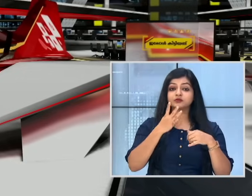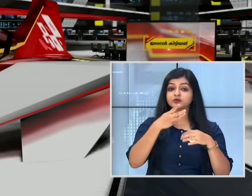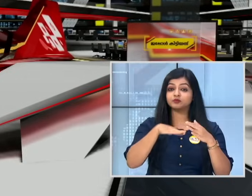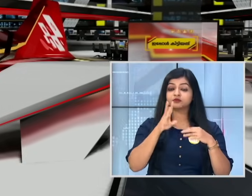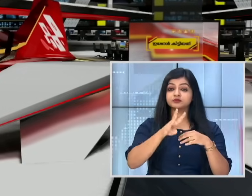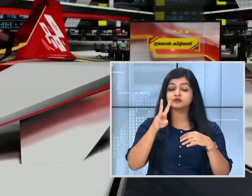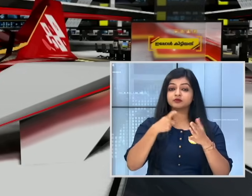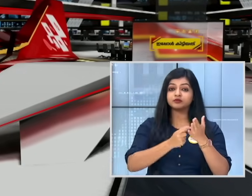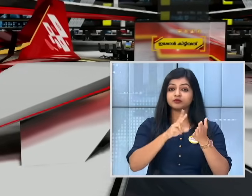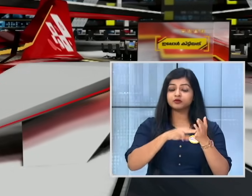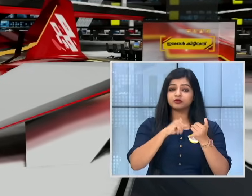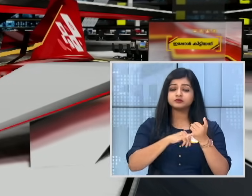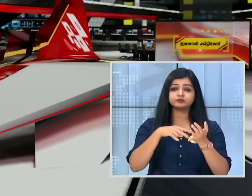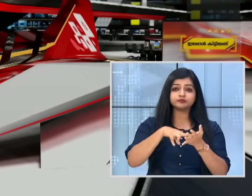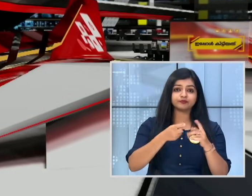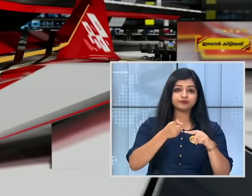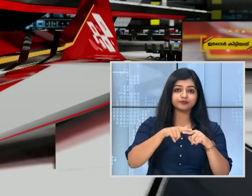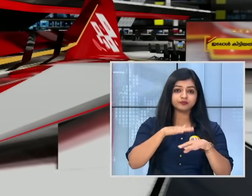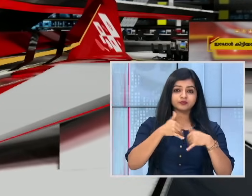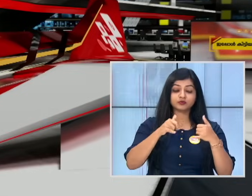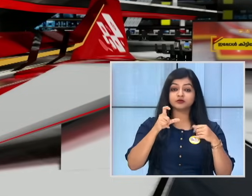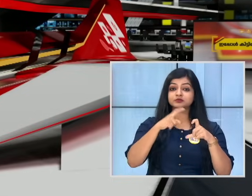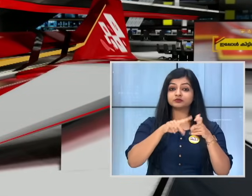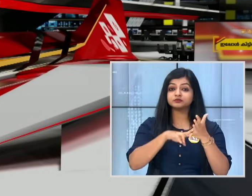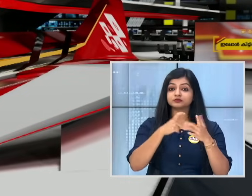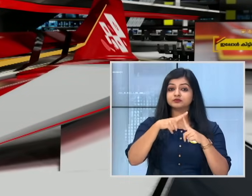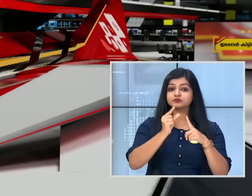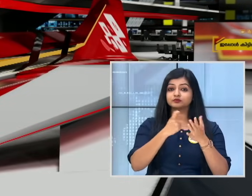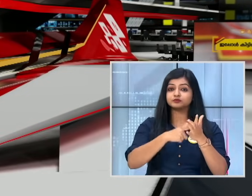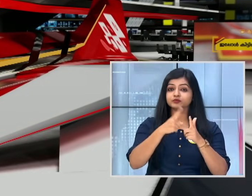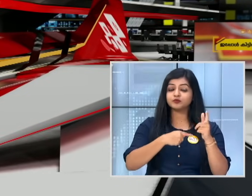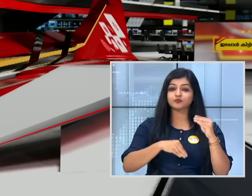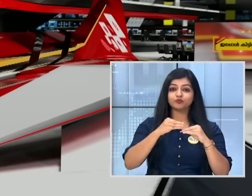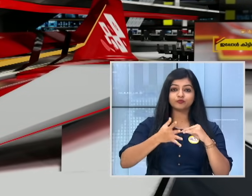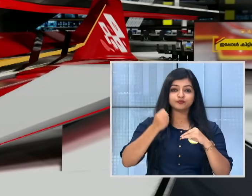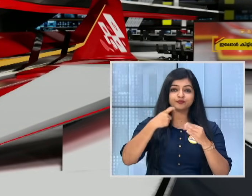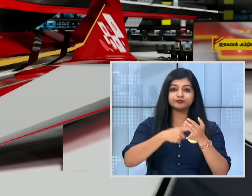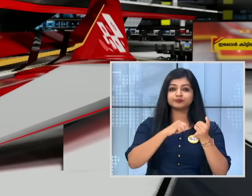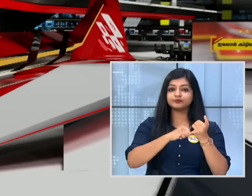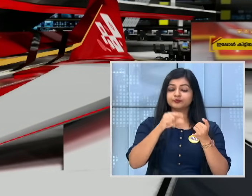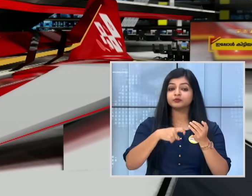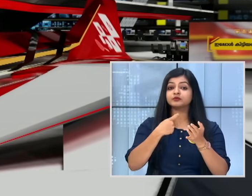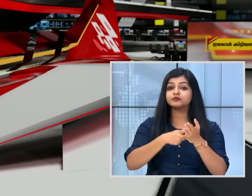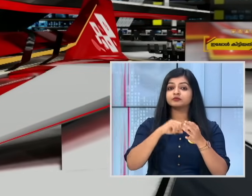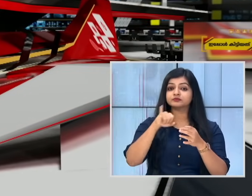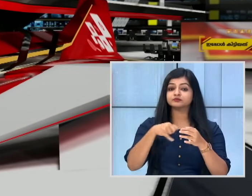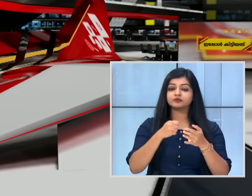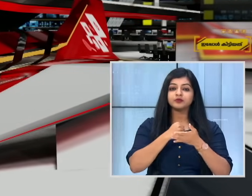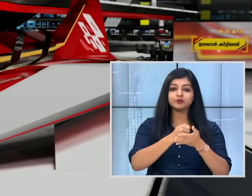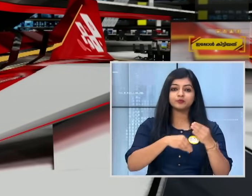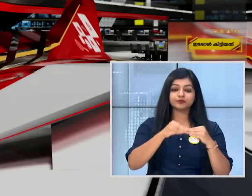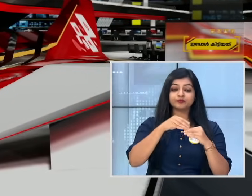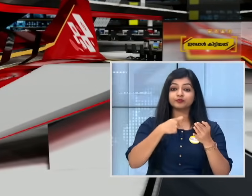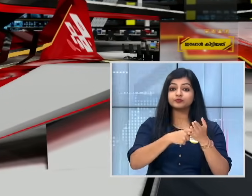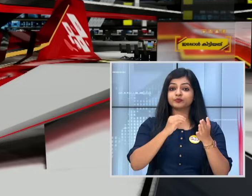എന്ന നിലയിൽ പതറിയ ഇന്ത്യയെ സെഞ്ചുറികളുമായി ക്യാപ്റ്റൻ രോഹിത് ശർമ്മയും രവീന്ദ്ര ജഡേജയുമാണ് കരകയറ്റിയത്. രോഹിത് 131 റൺസ്